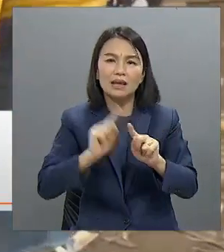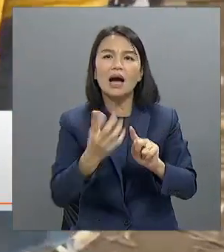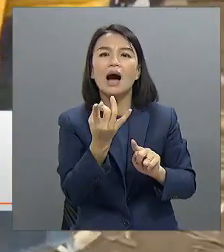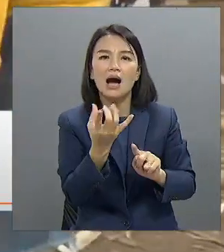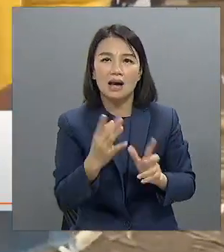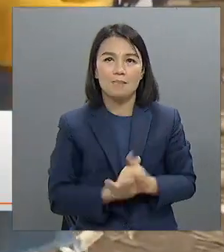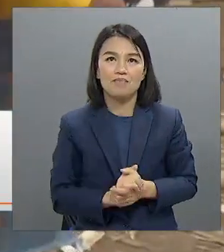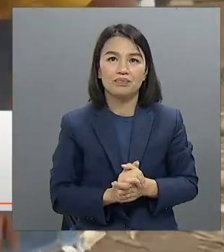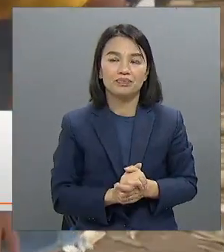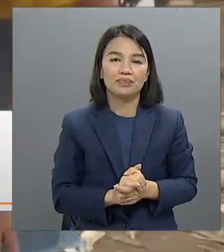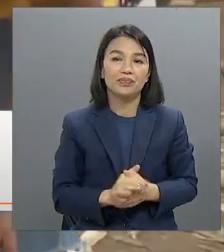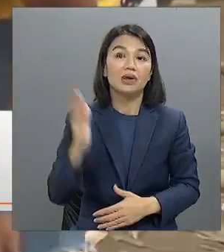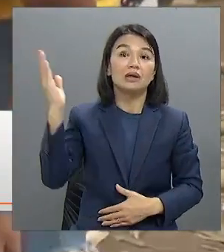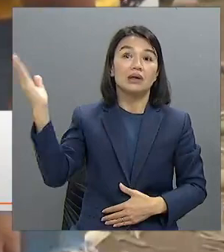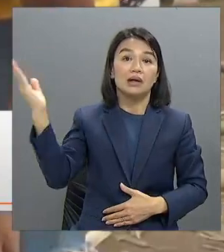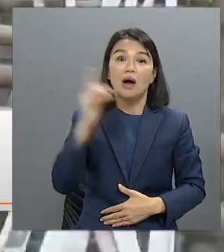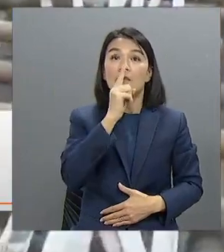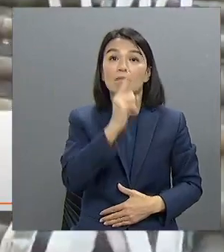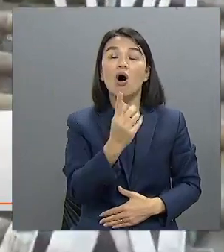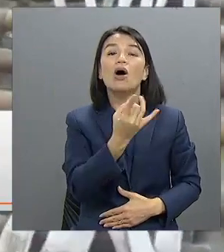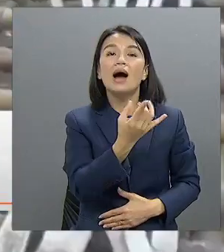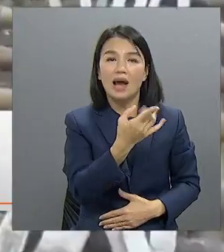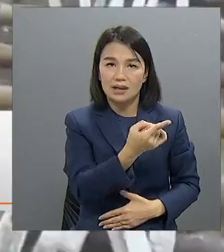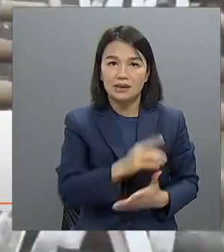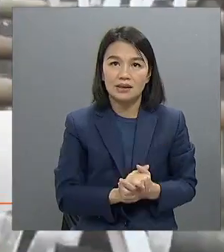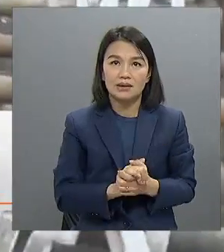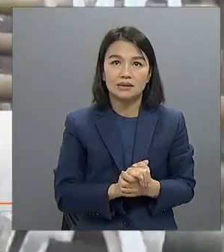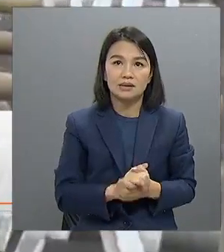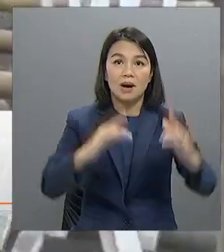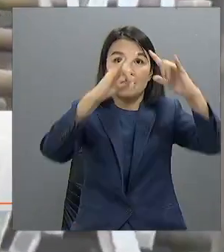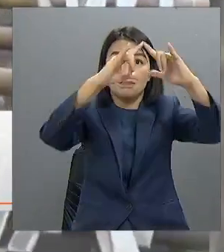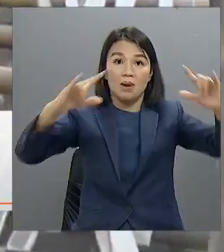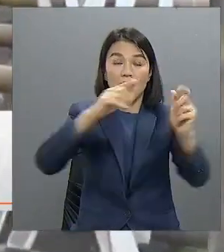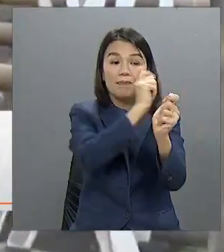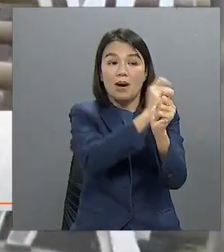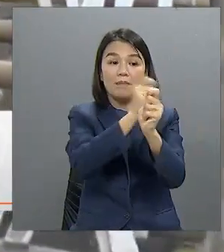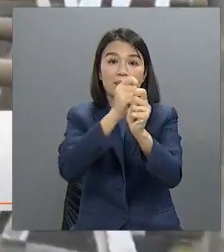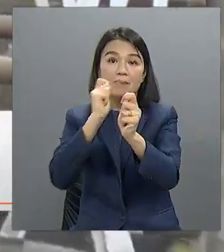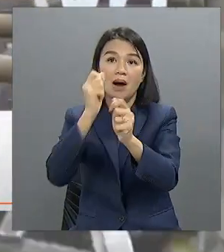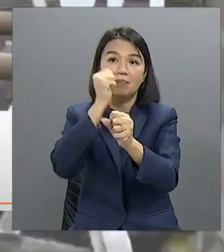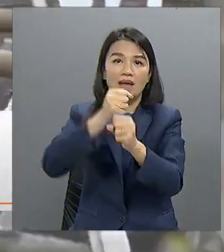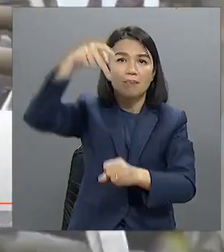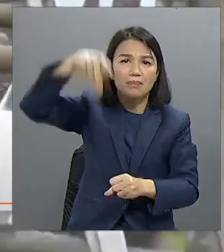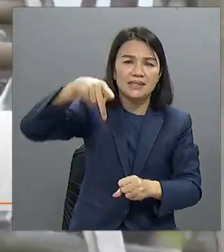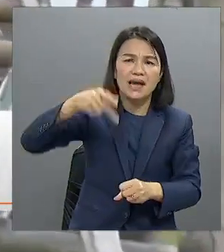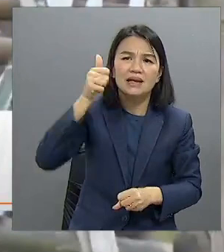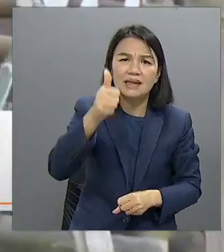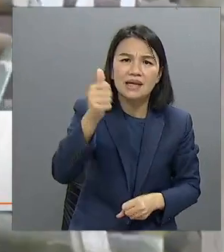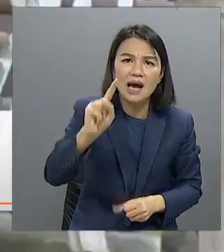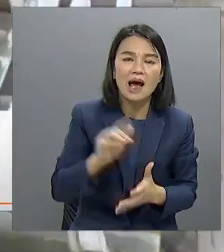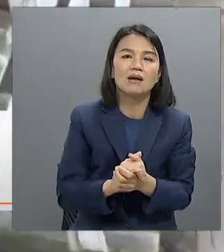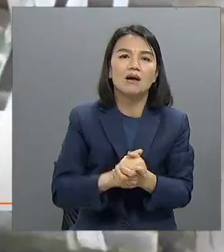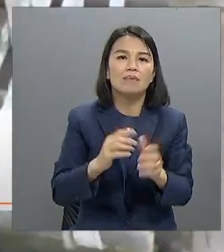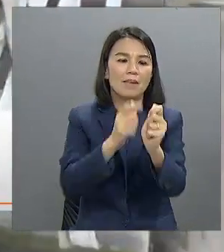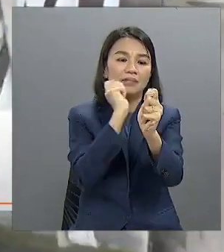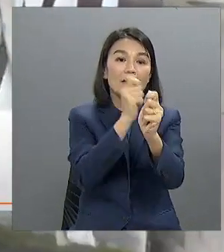พิเศษนะคะบอกให้เราฟังนะคะว่าสำหรับกระท่อมไม้ไผ่ของตัวเองเนี้ยมีความพิเศษอยู่ตรงที่ไม่ใช้ตะปูหรือว่าลวดเลย